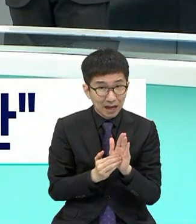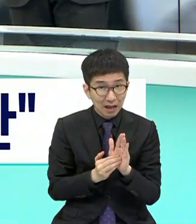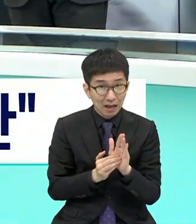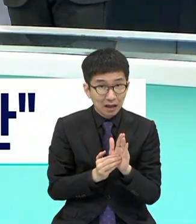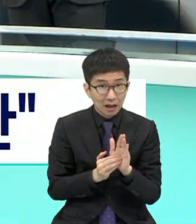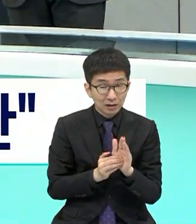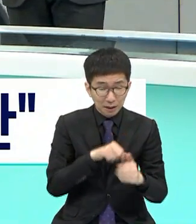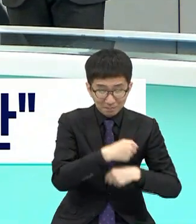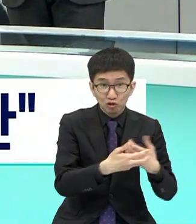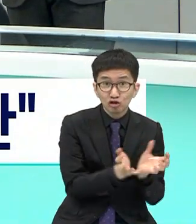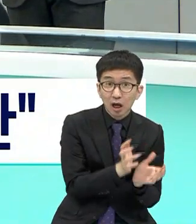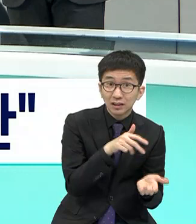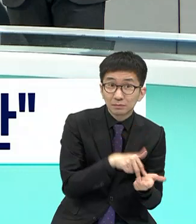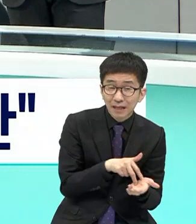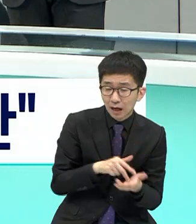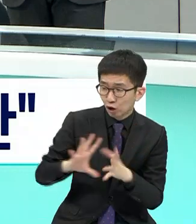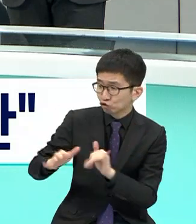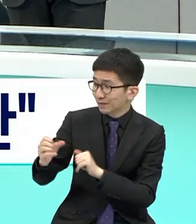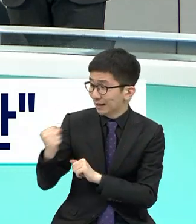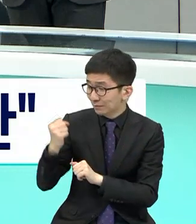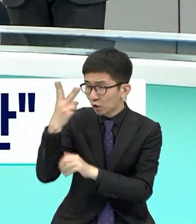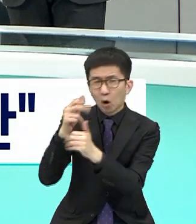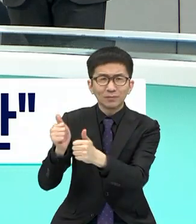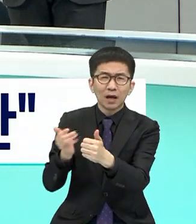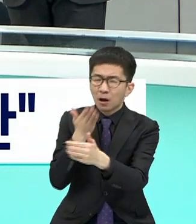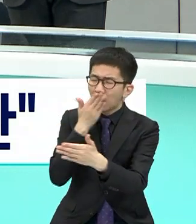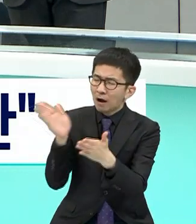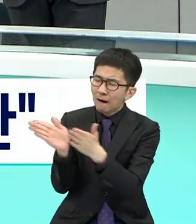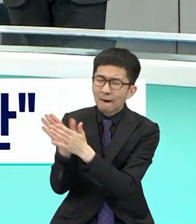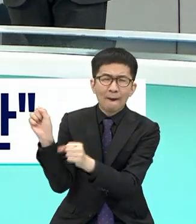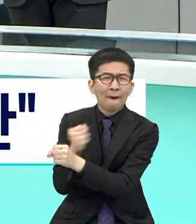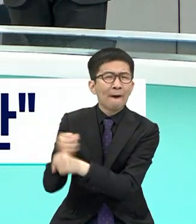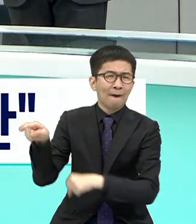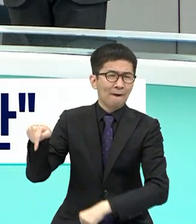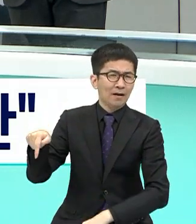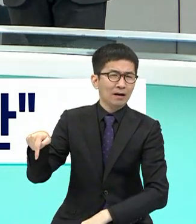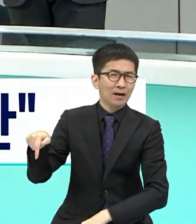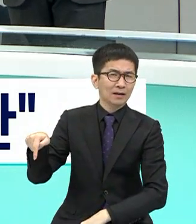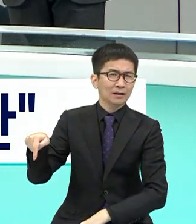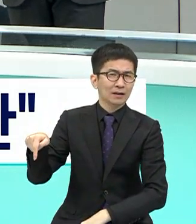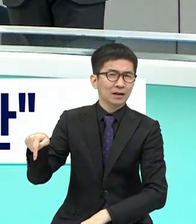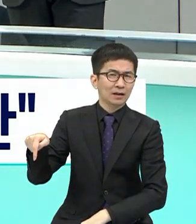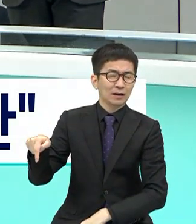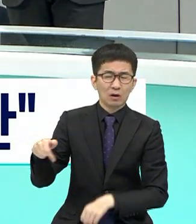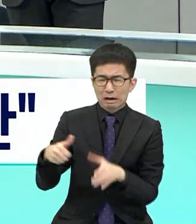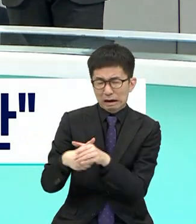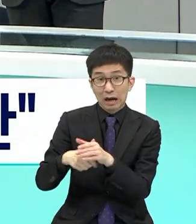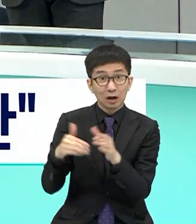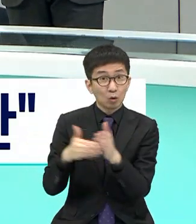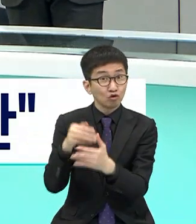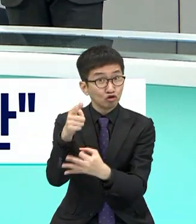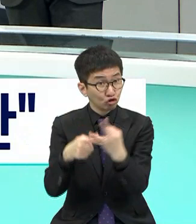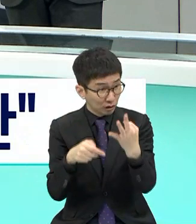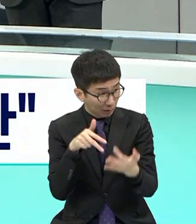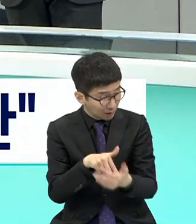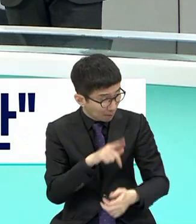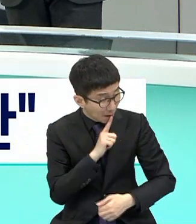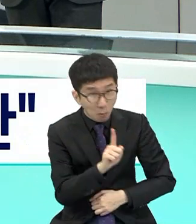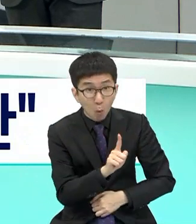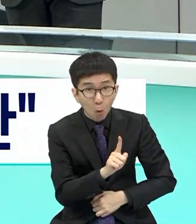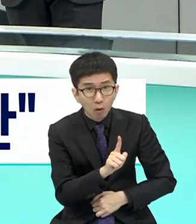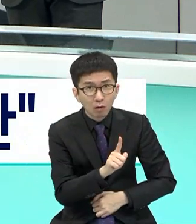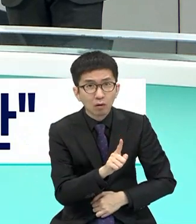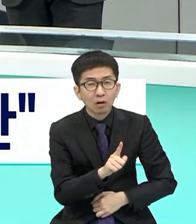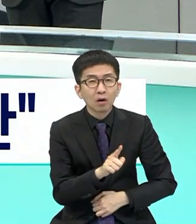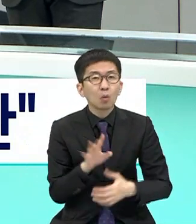이에 민주당은 검찰과 국민의힘의 정치 공작이 드러났다며 공세에 나섰고 윤석열 전 검찰총장 측은